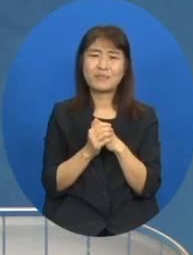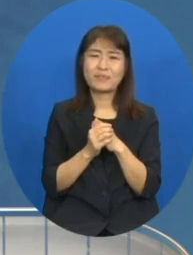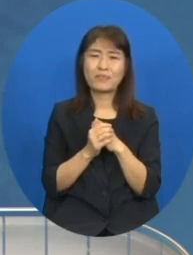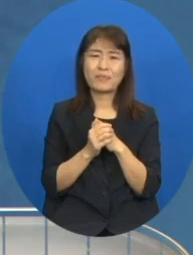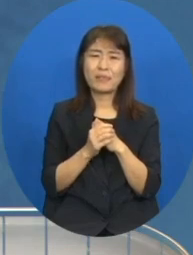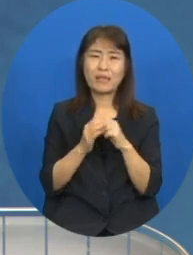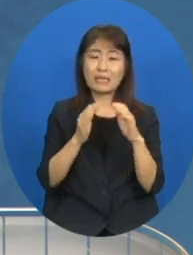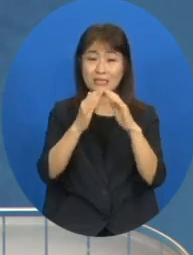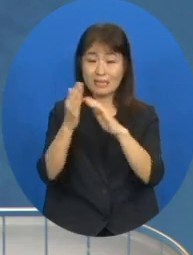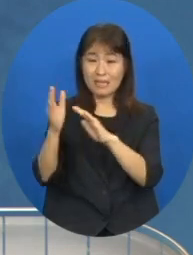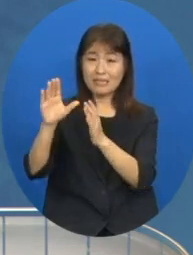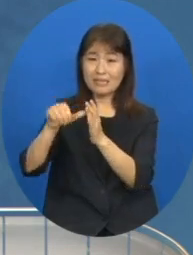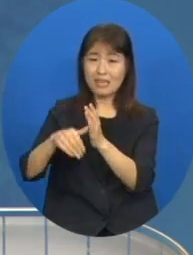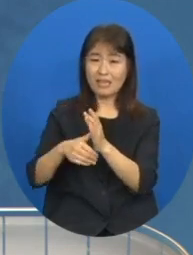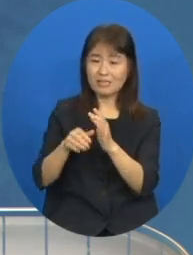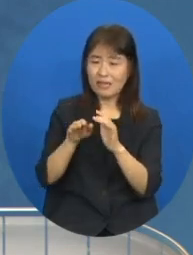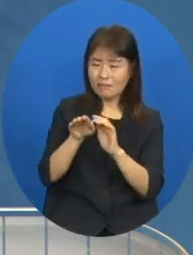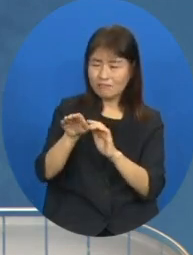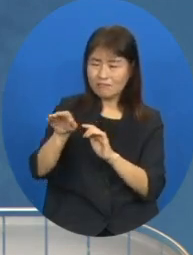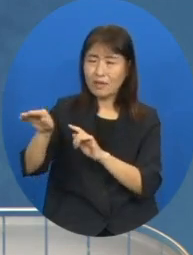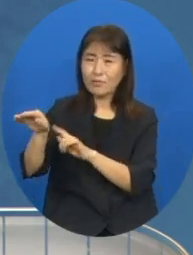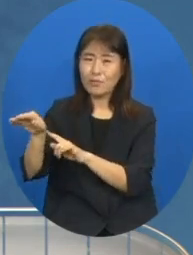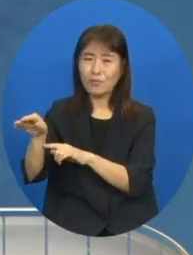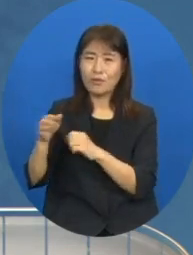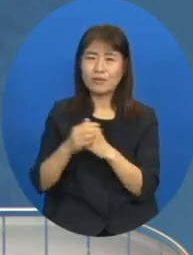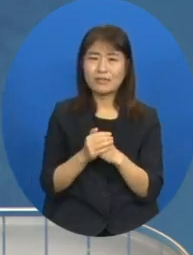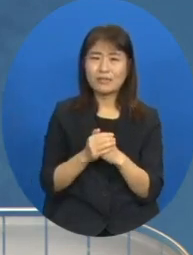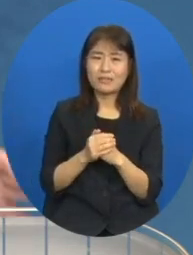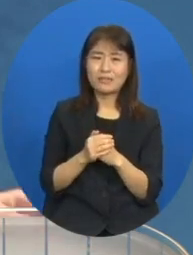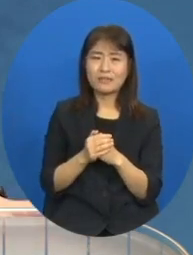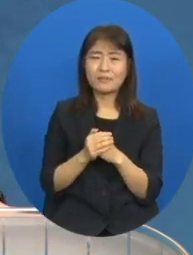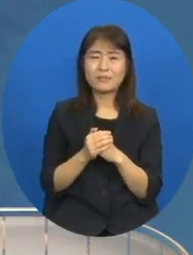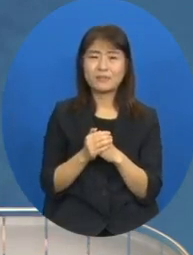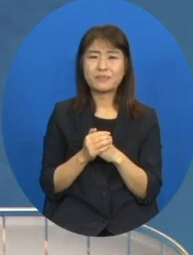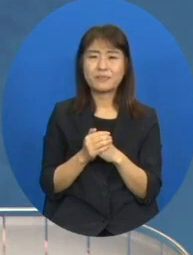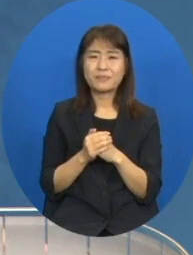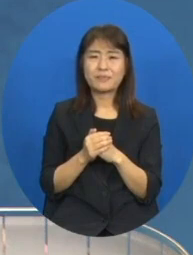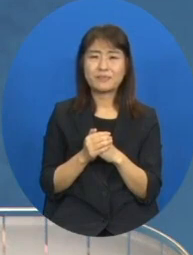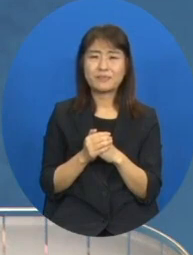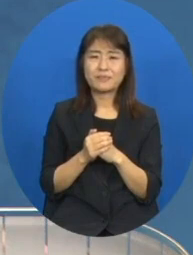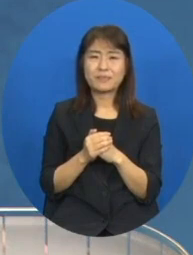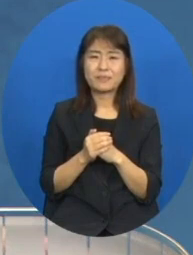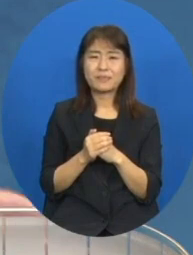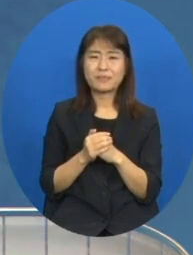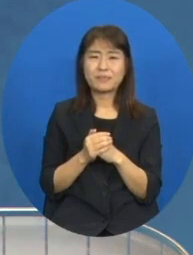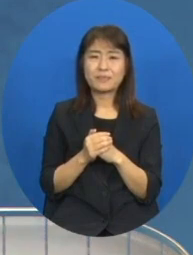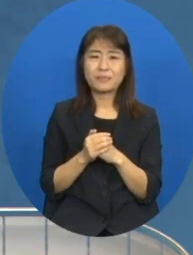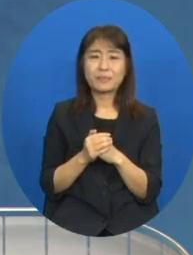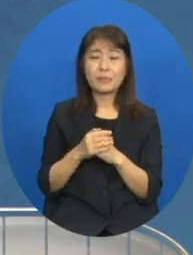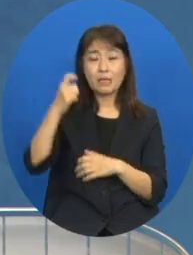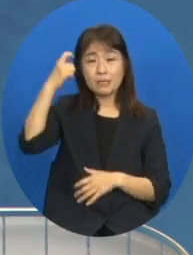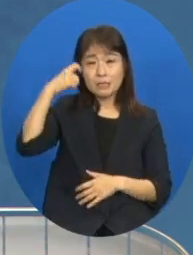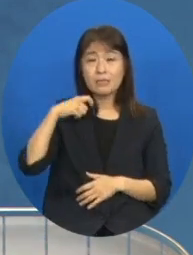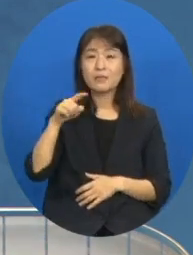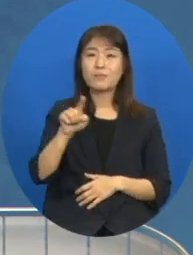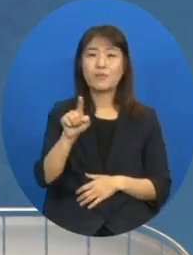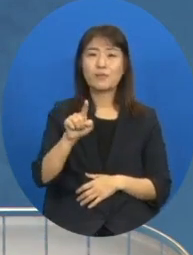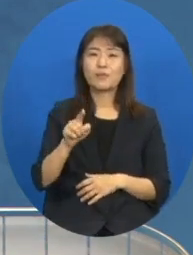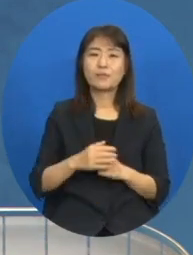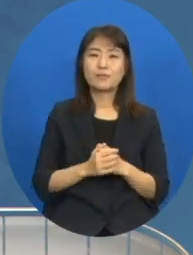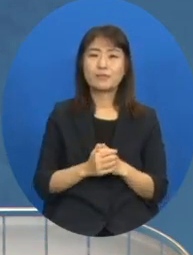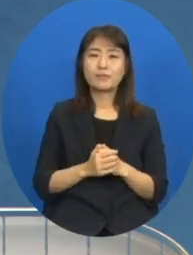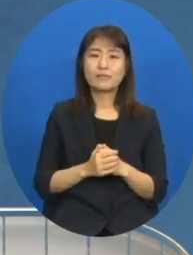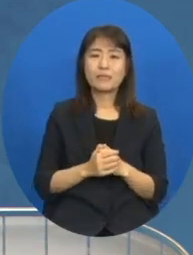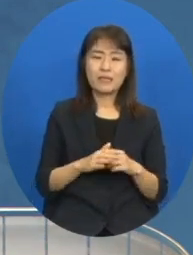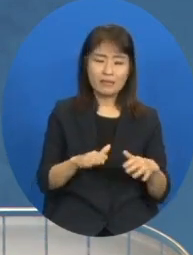이삿짐 차가 나가고 저희 차가 이제 사택을 지나서 내려갈 때 그런 느낌이 들더라고요.